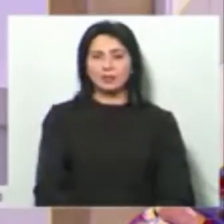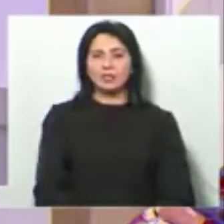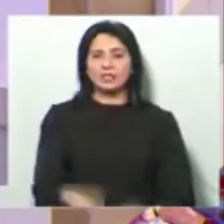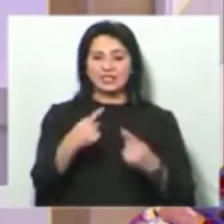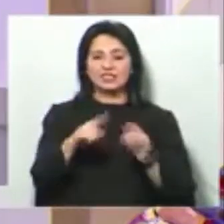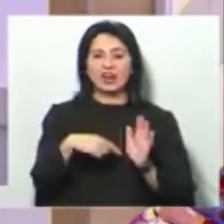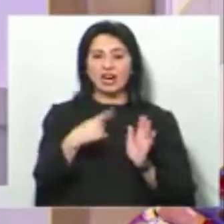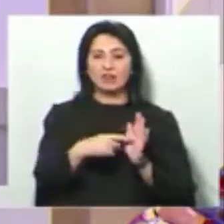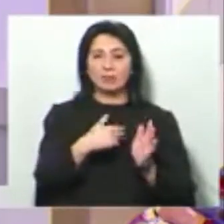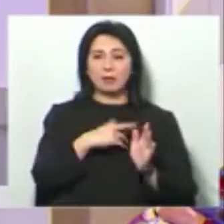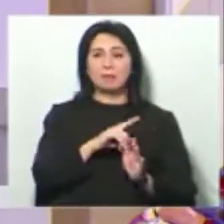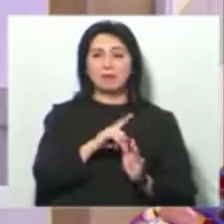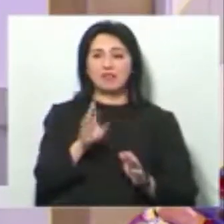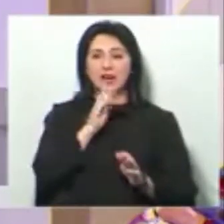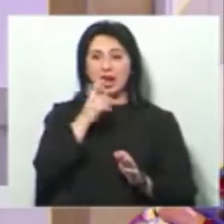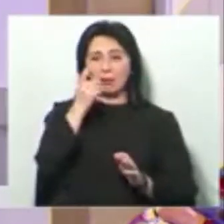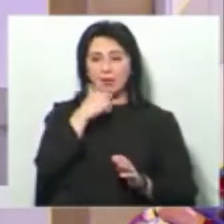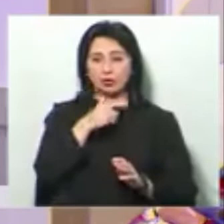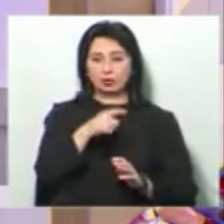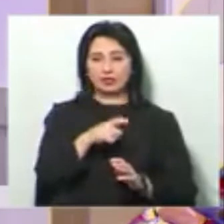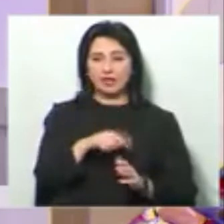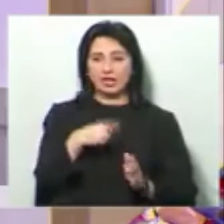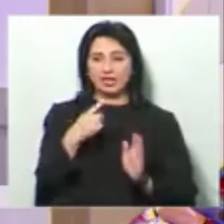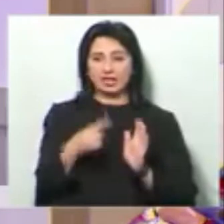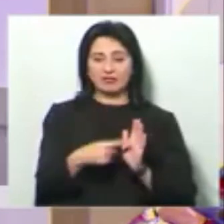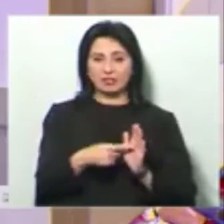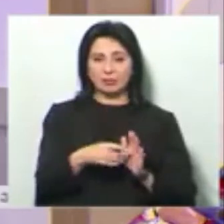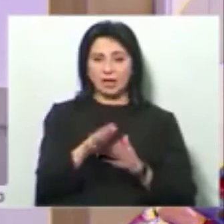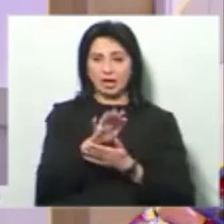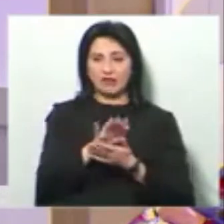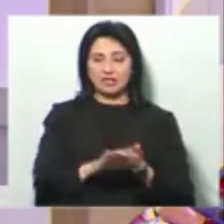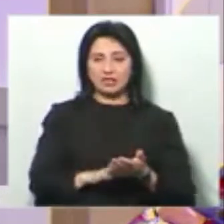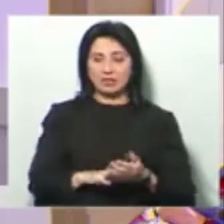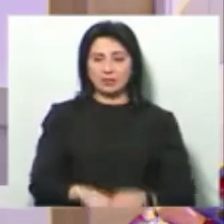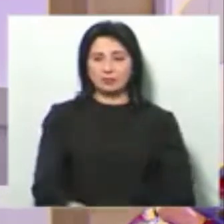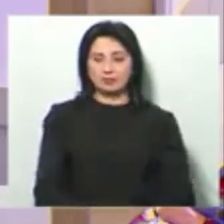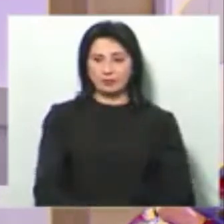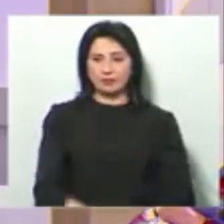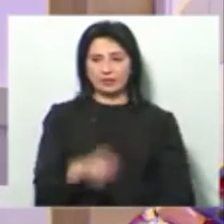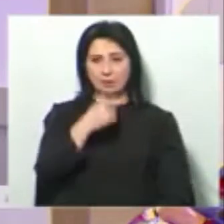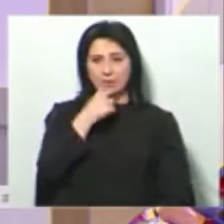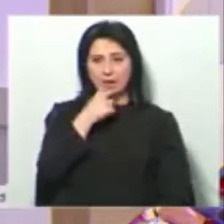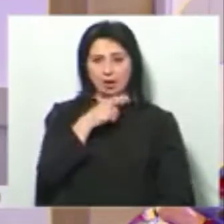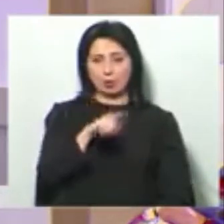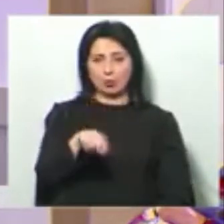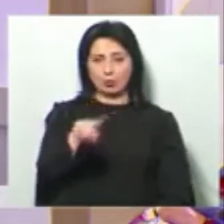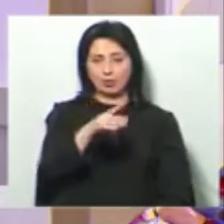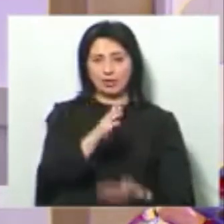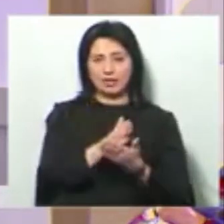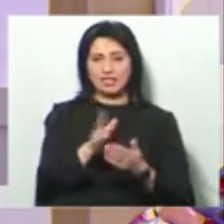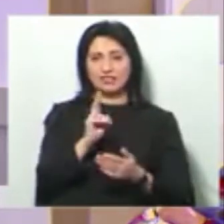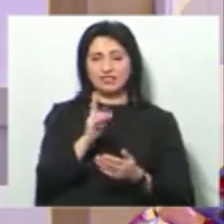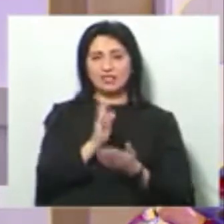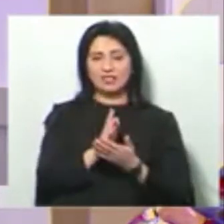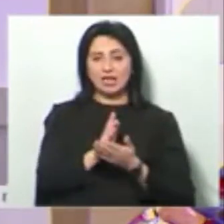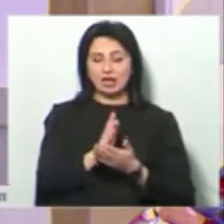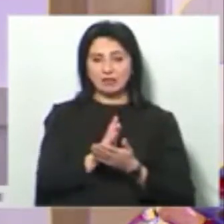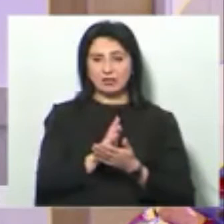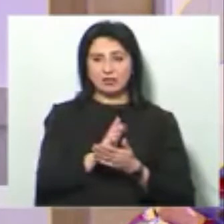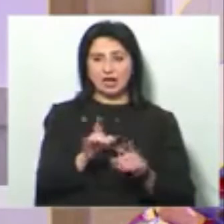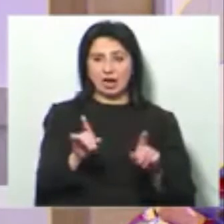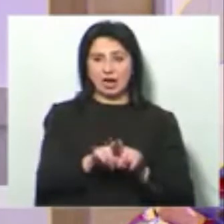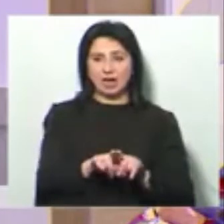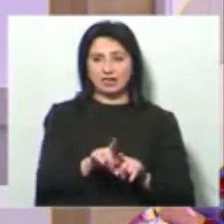კითხვის დასმა მინდოდა, მაგრამ ქალბატონის კითხვას გავაგრძელებ. მაყურებელთა გარკვეულ ნაწილს, ვისაც აქვს